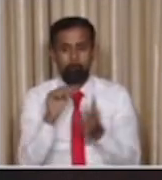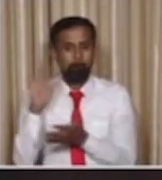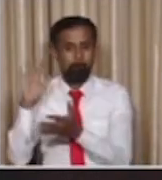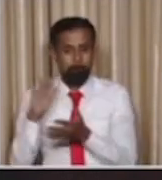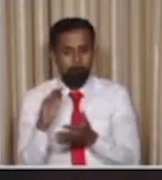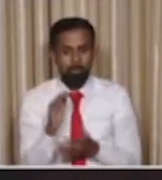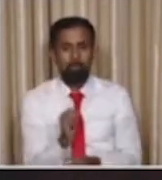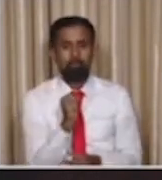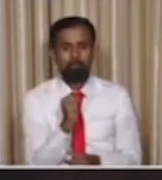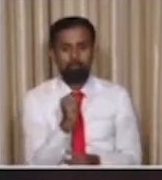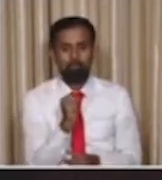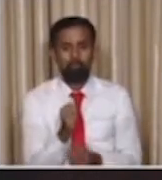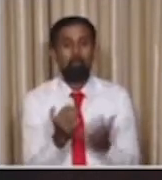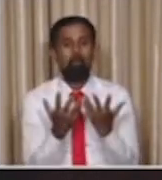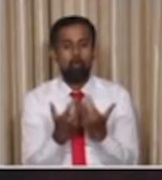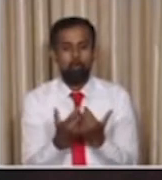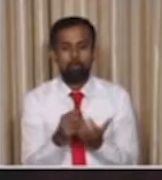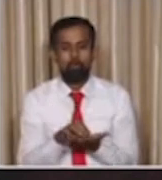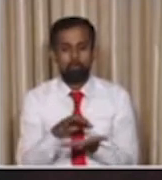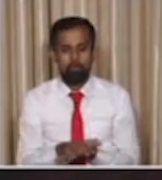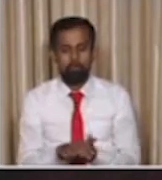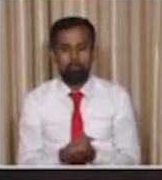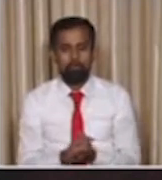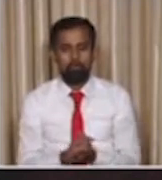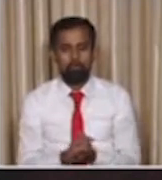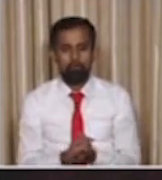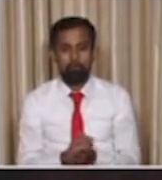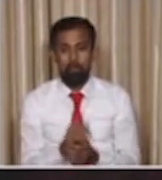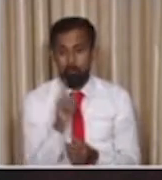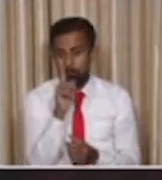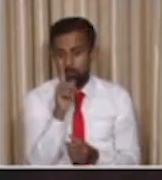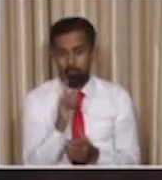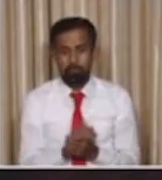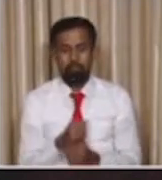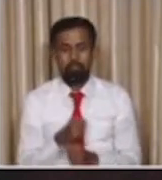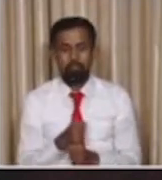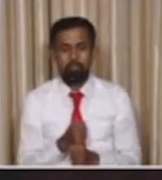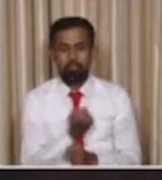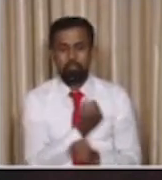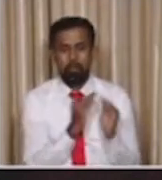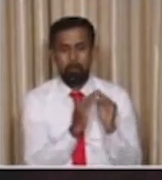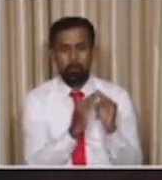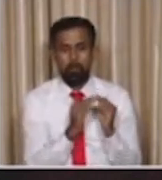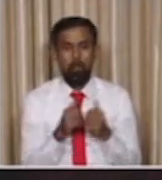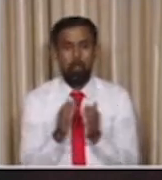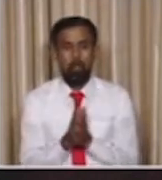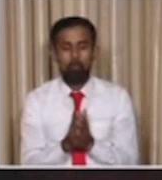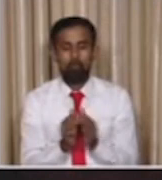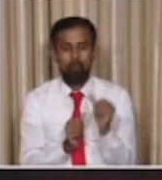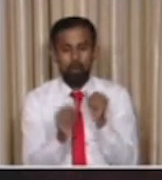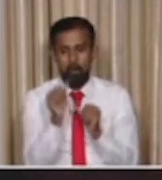මොනවද ගෙන්නන්න ඕන කොච්චරද කියලා තීරණය කරන්නේ. ඒකේ තියෙනවා පළවෙනි එක රජයේ ආරෝග්‍ය ශාලා පද්ධතියට අවශ්‍ය